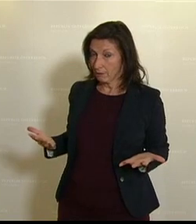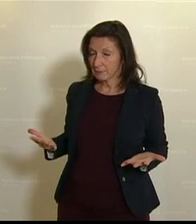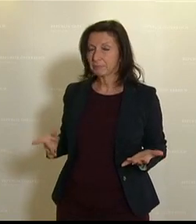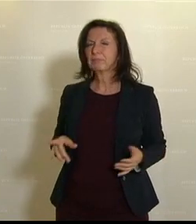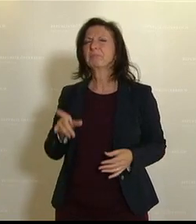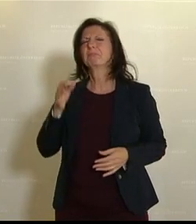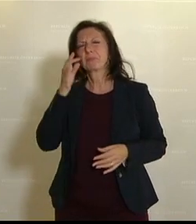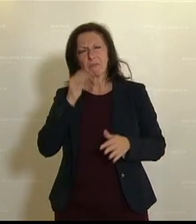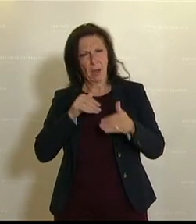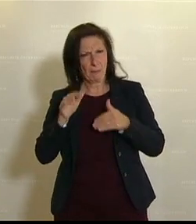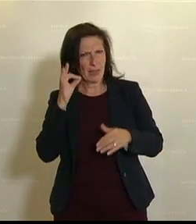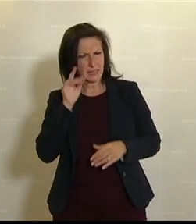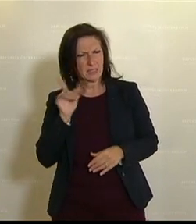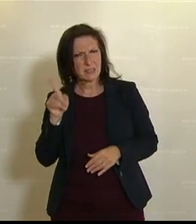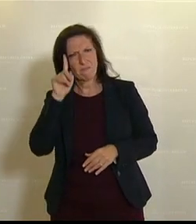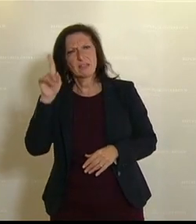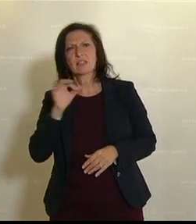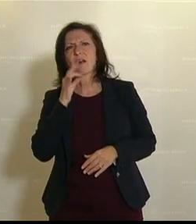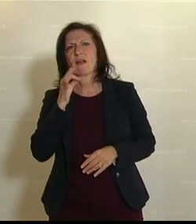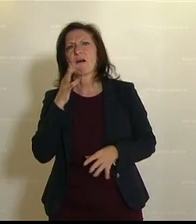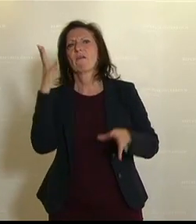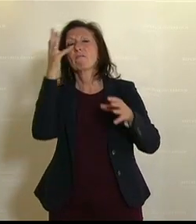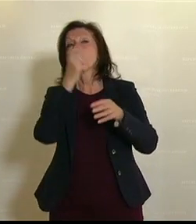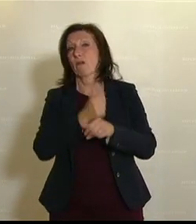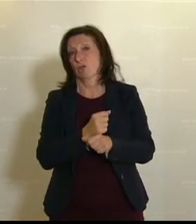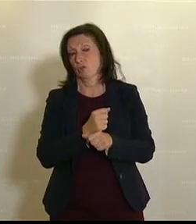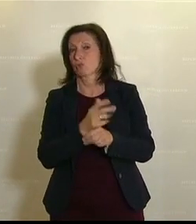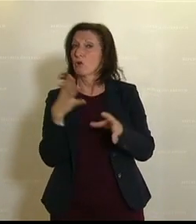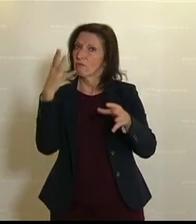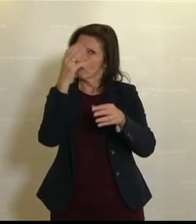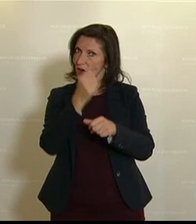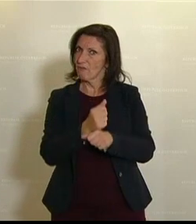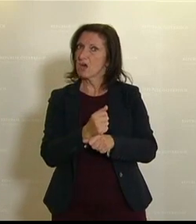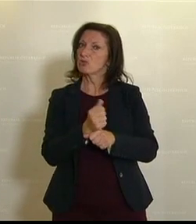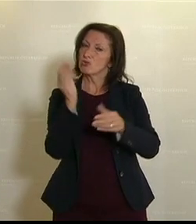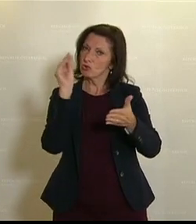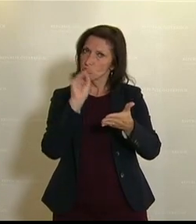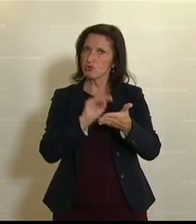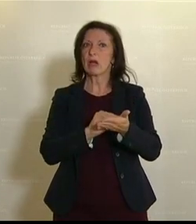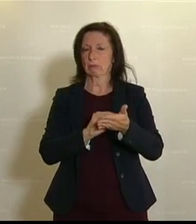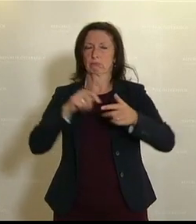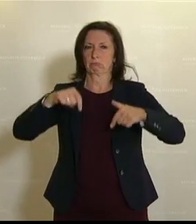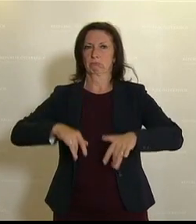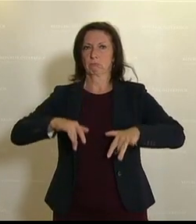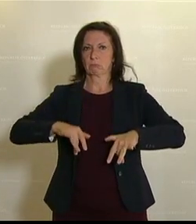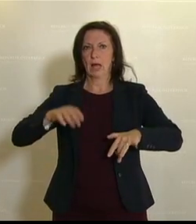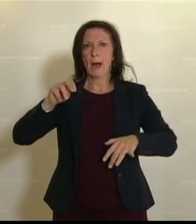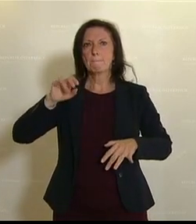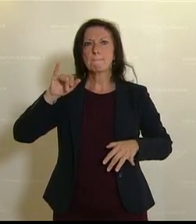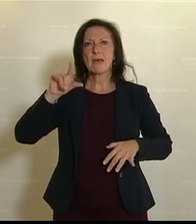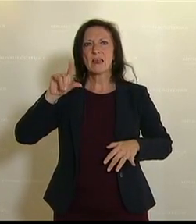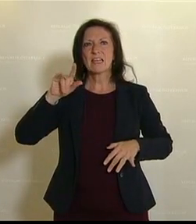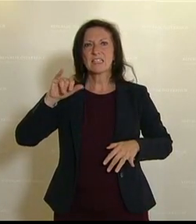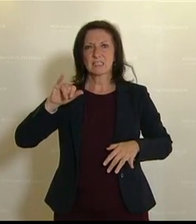genau, dass wir zwar in unserer Verfassung, laut unserer Verfassung ein Milizsystem haben, aber dass wir diese